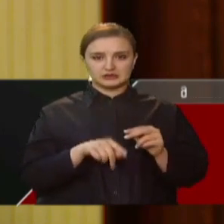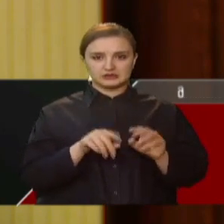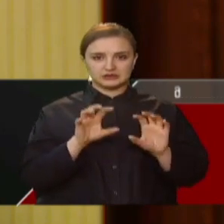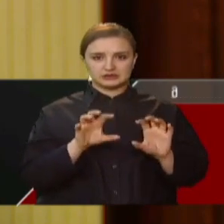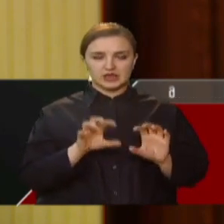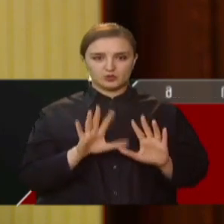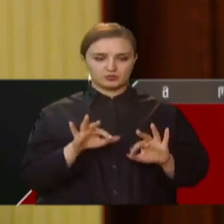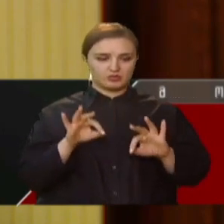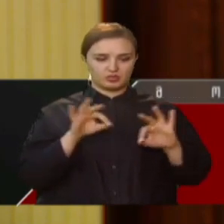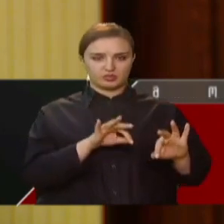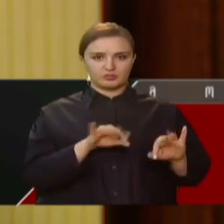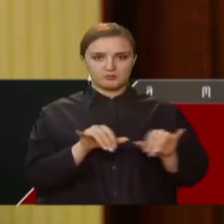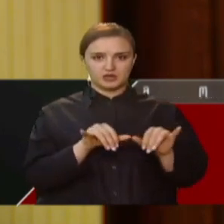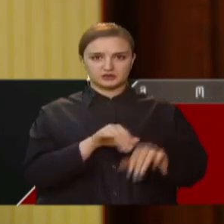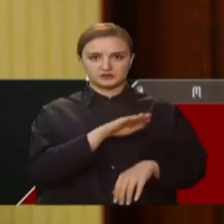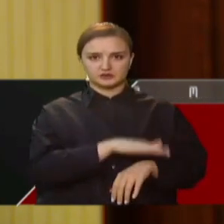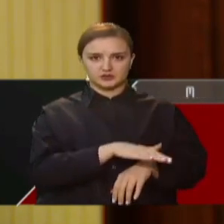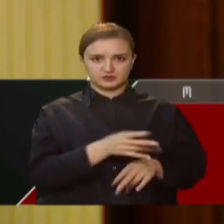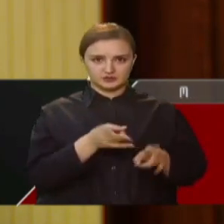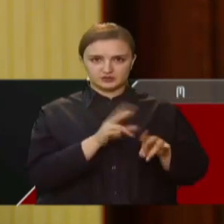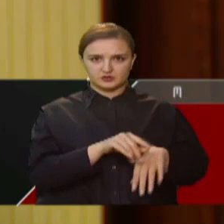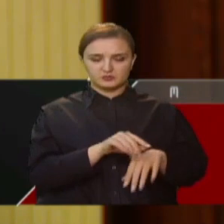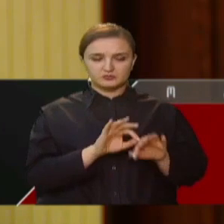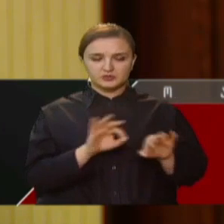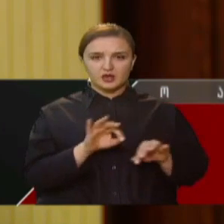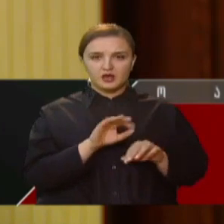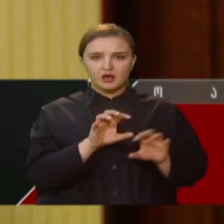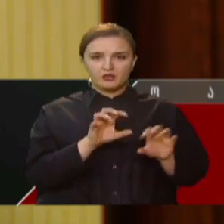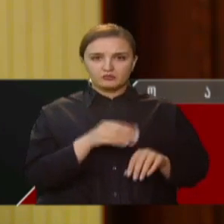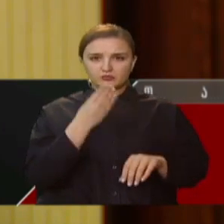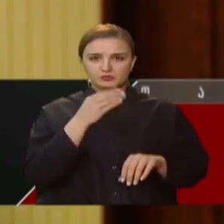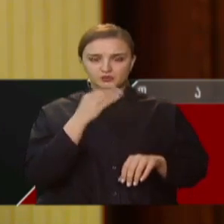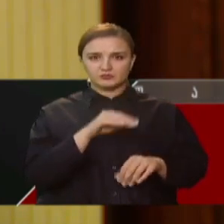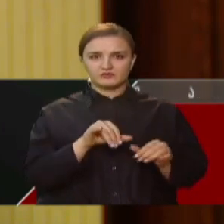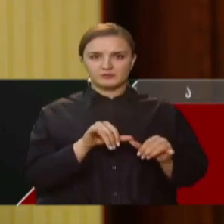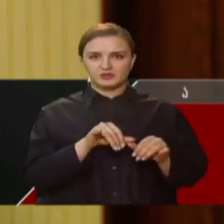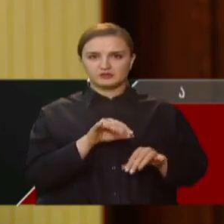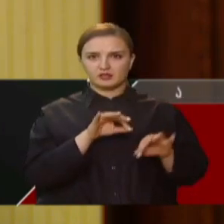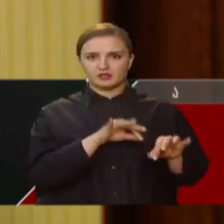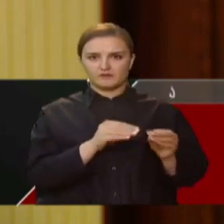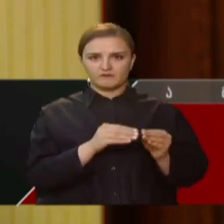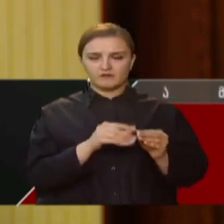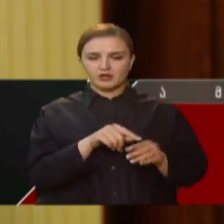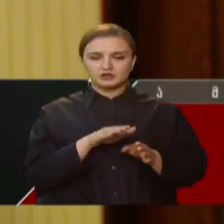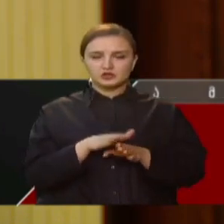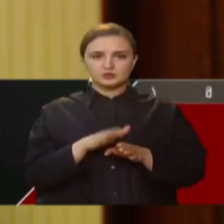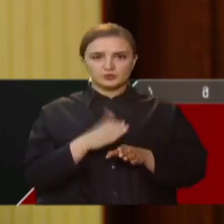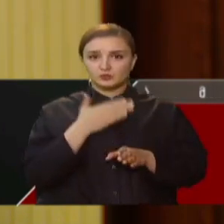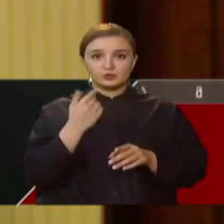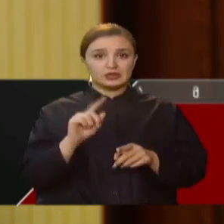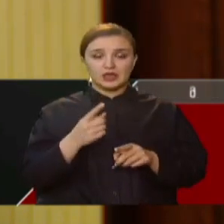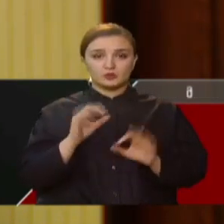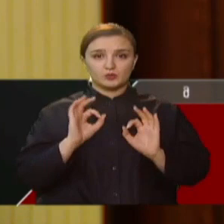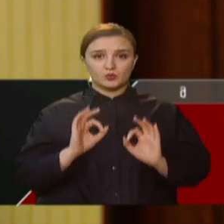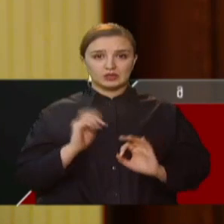magidaze. Și să nu știu că anunțul meu a fost arsul de ba. Rato, imitorom tamuuki de beli araris, procuratura da morosi de